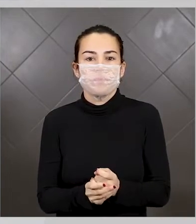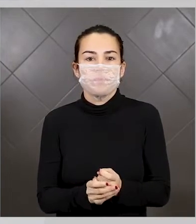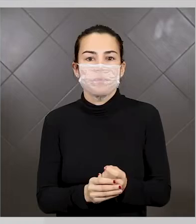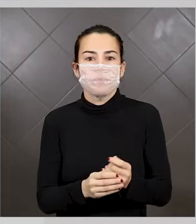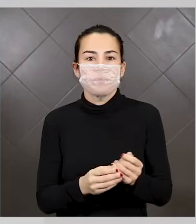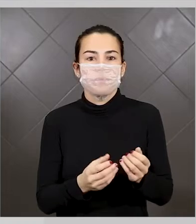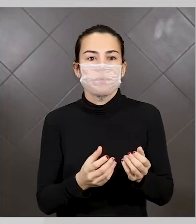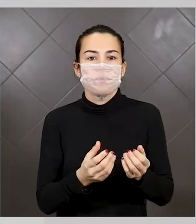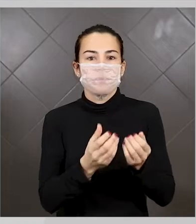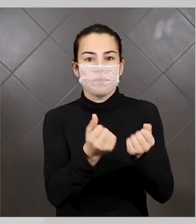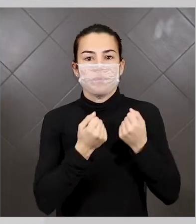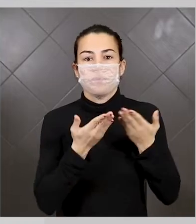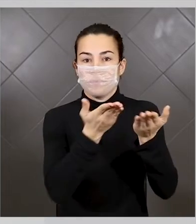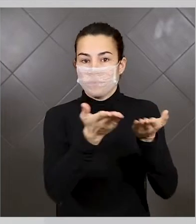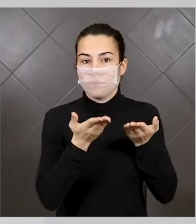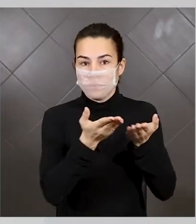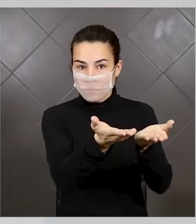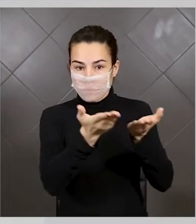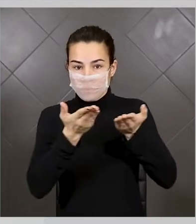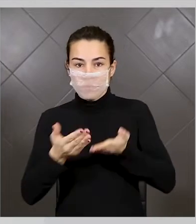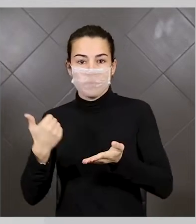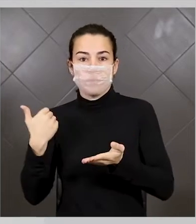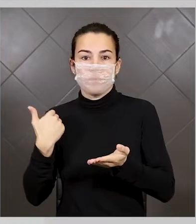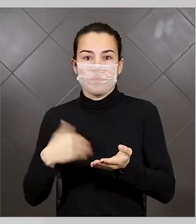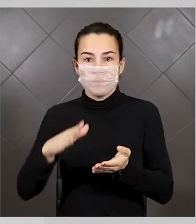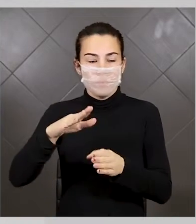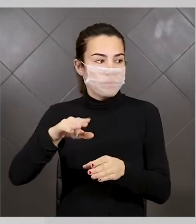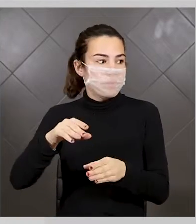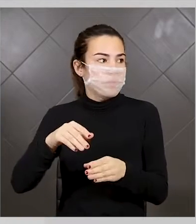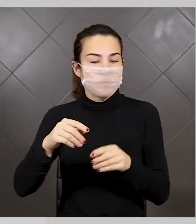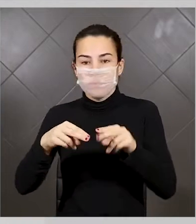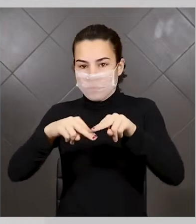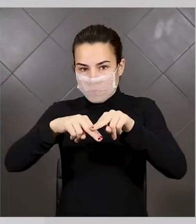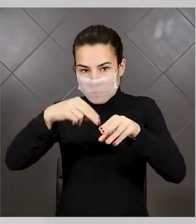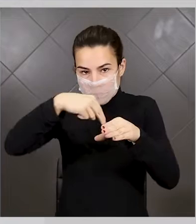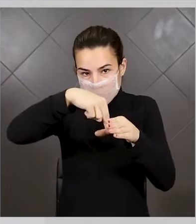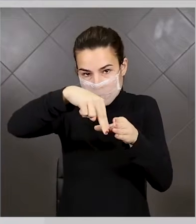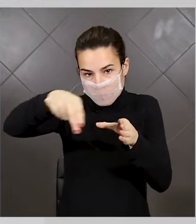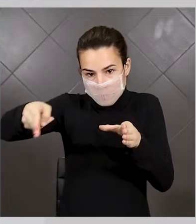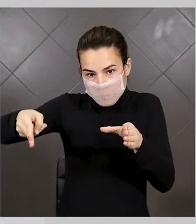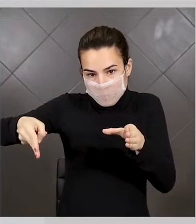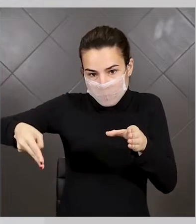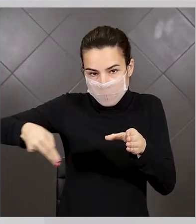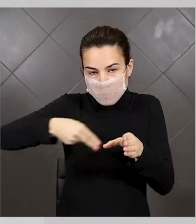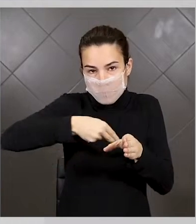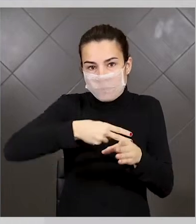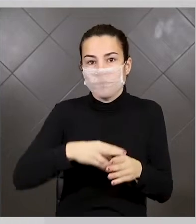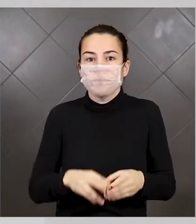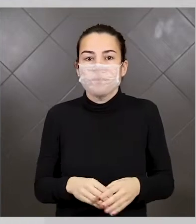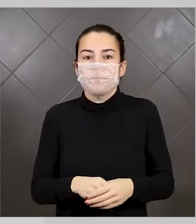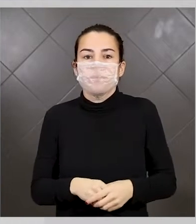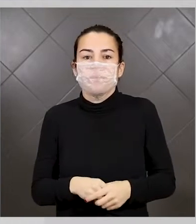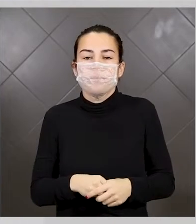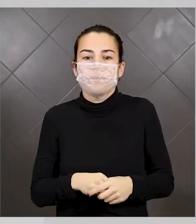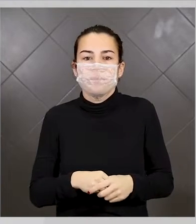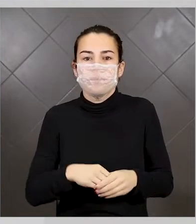puntilla al ganivet petit al bord de la llauna i la passarem en una altra llauna freda